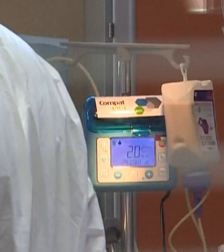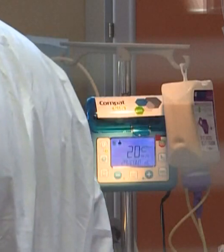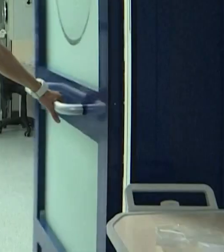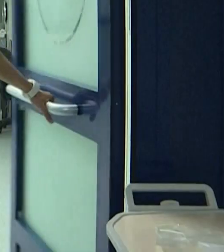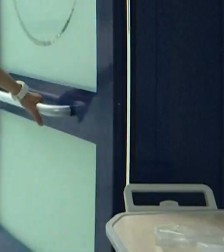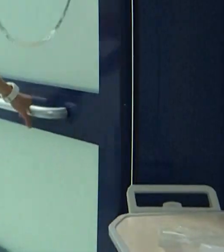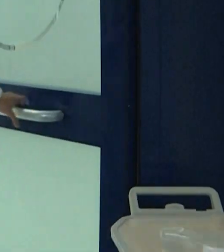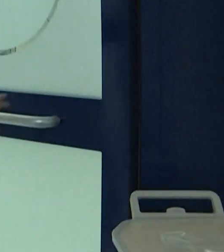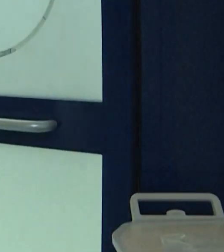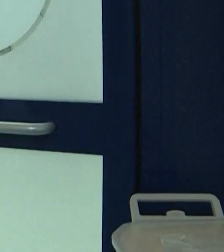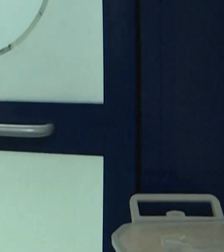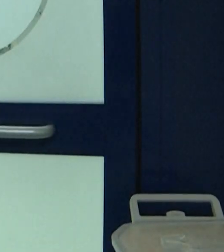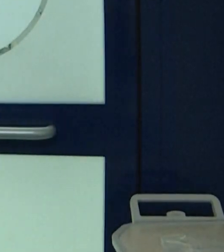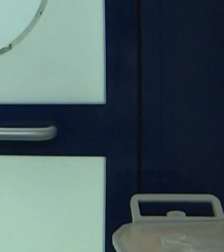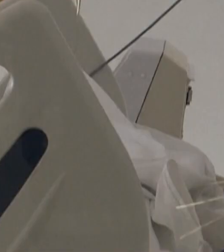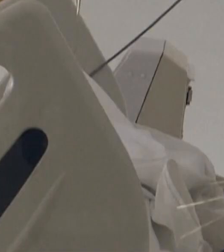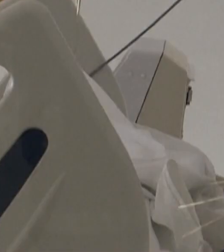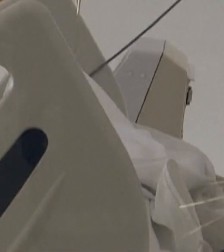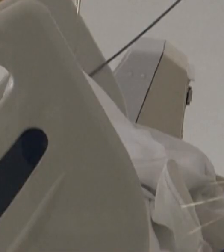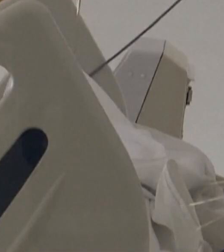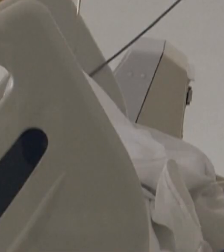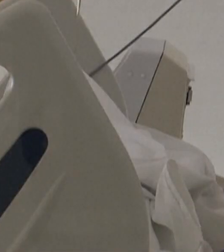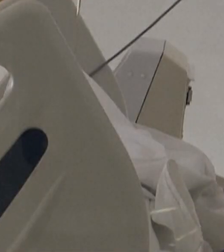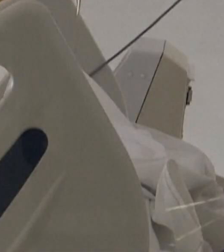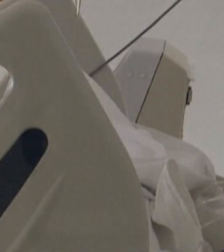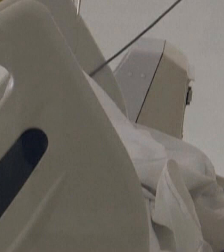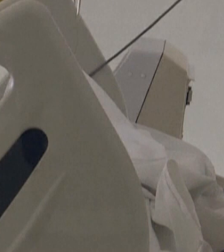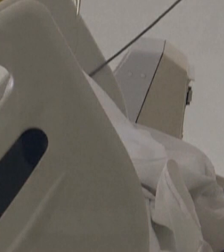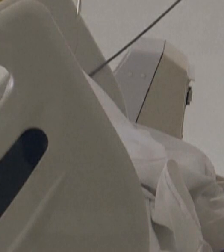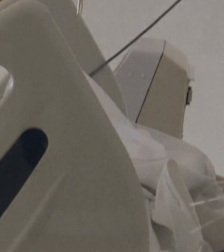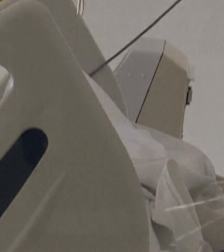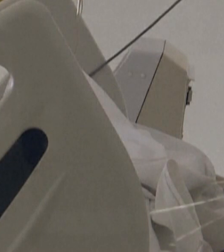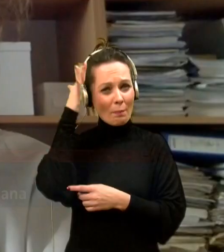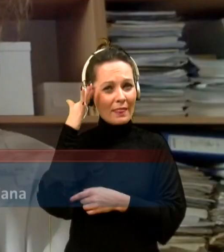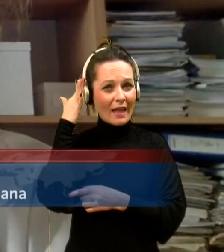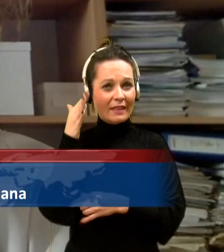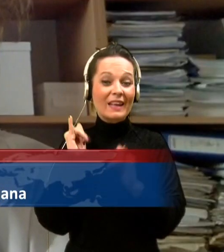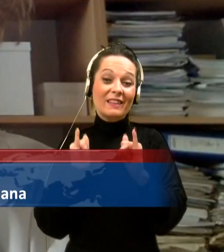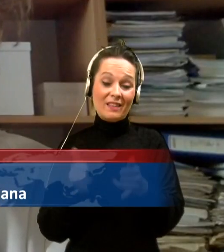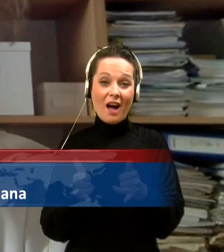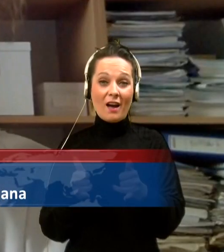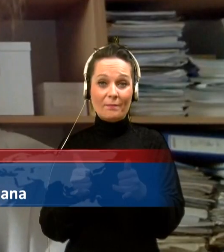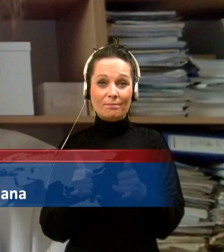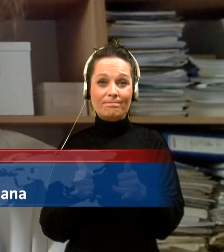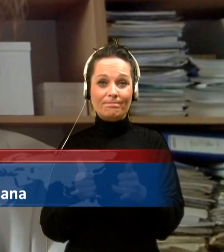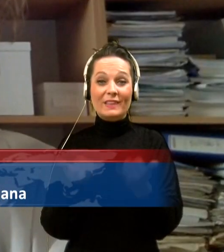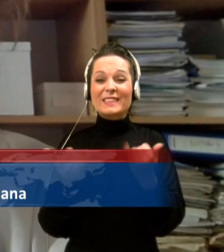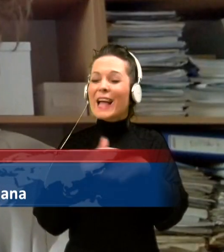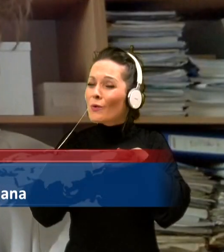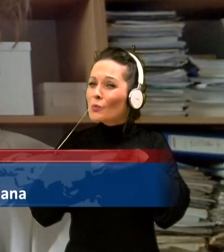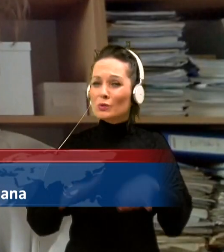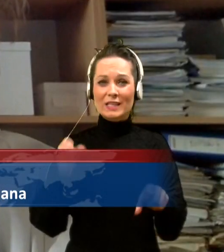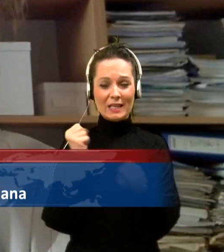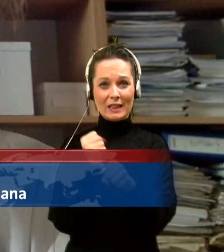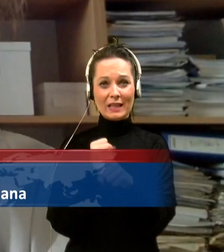medicinskem osebju, ampak tudi pri podpornih službah, brez katerih ne bi mogli zagotavljati oskrbe. Prav gotovo smo vsi, ki